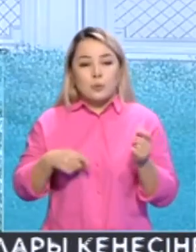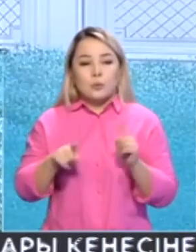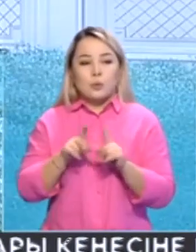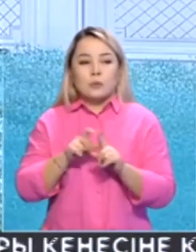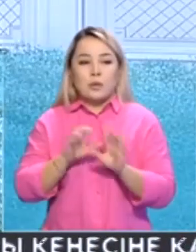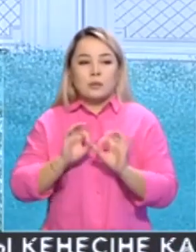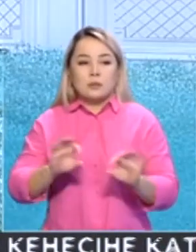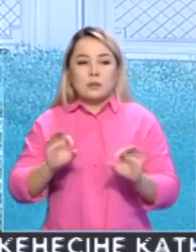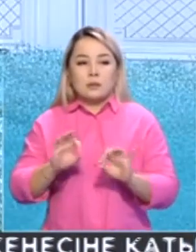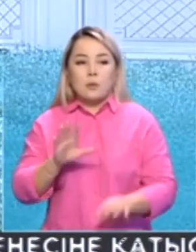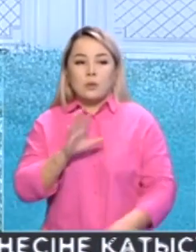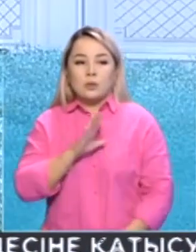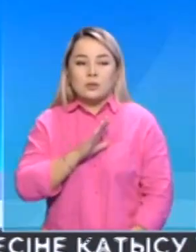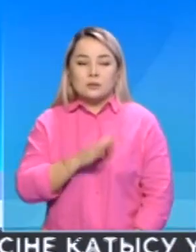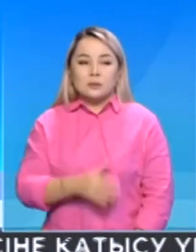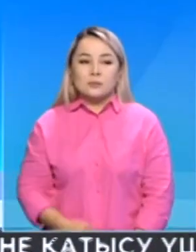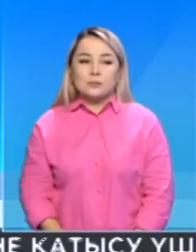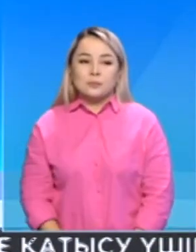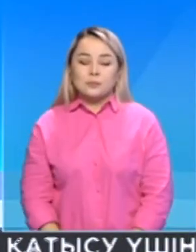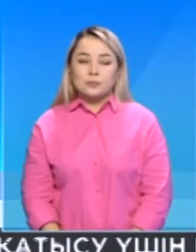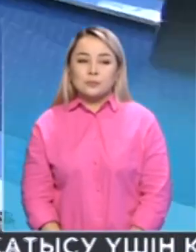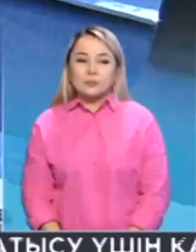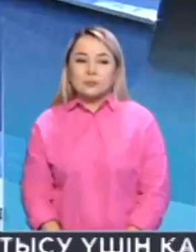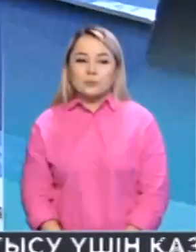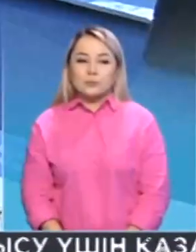сөз қозғады.